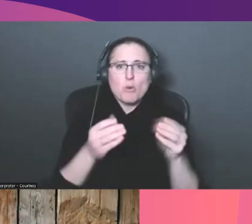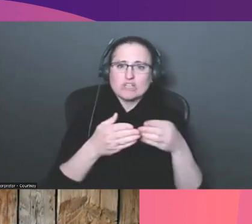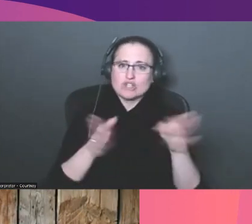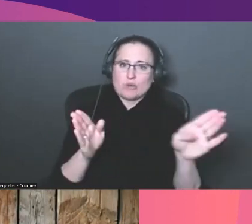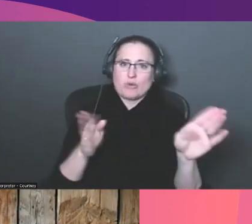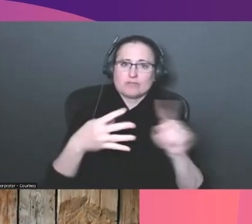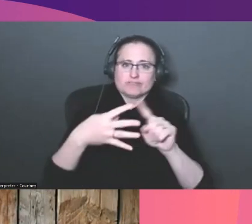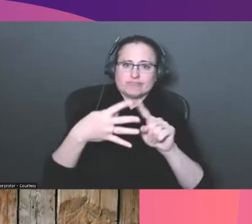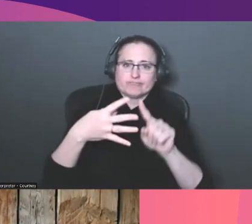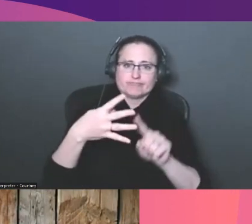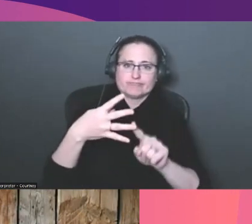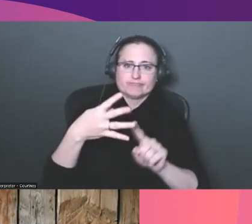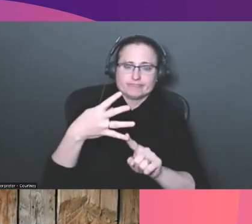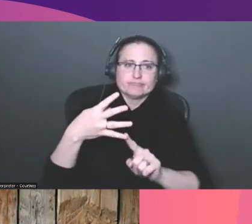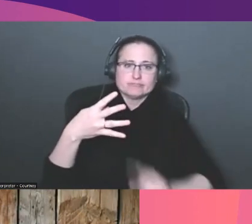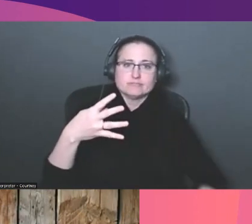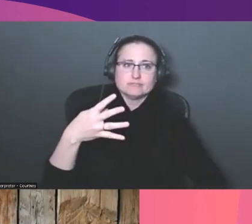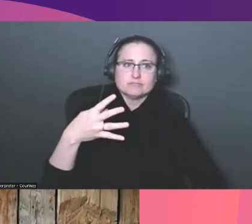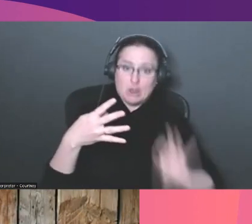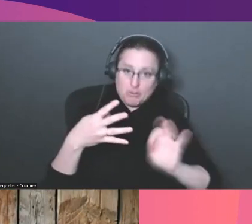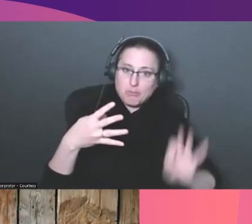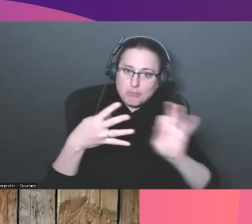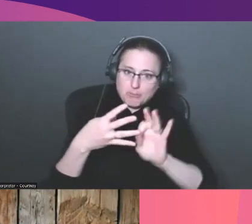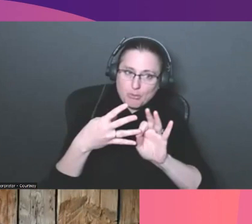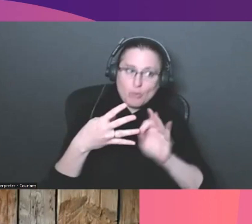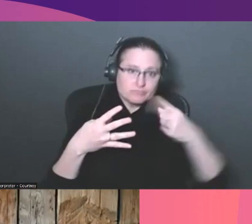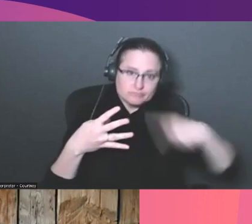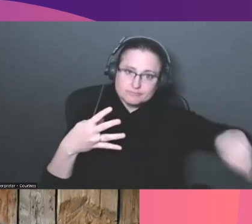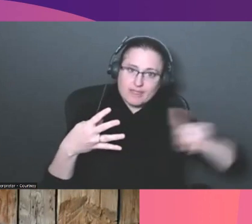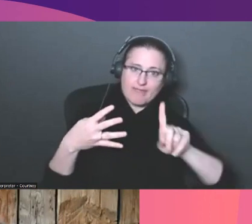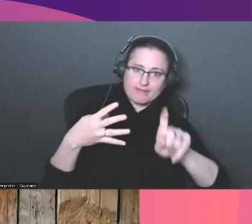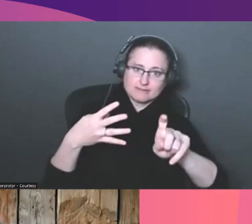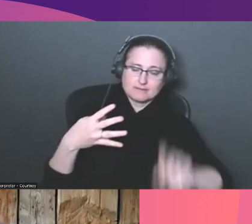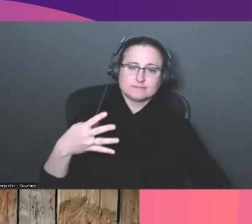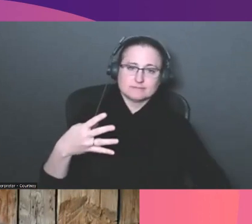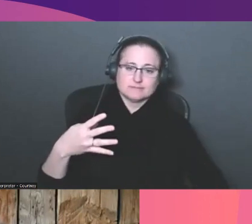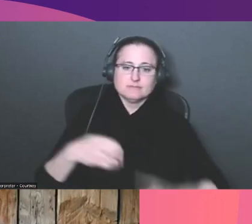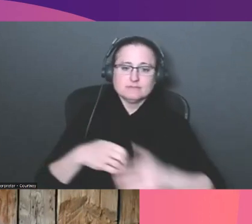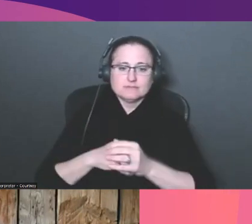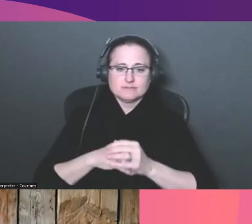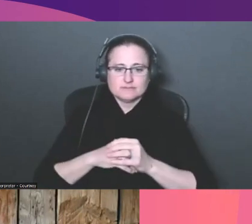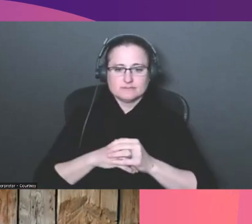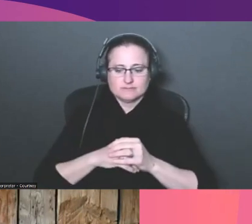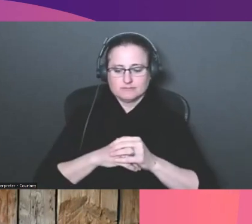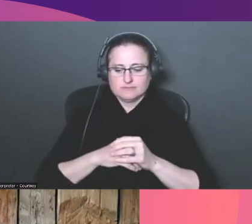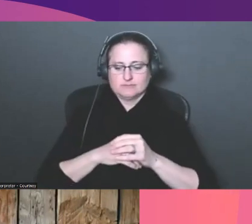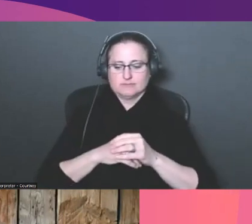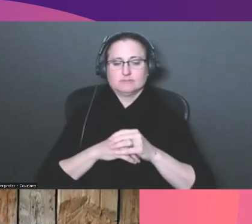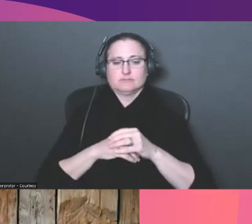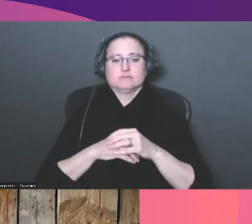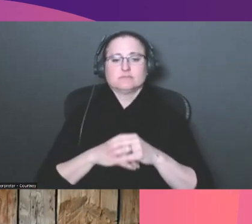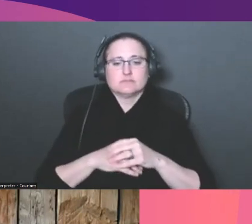de violence conjugale. Et maintenant, nous parlons aussi de violence générale, qu'il est important de poser des questions.